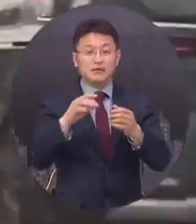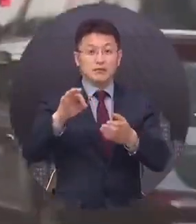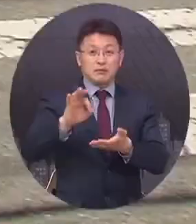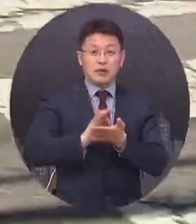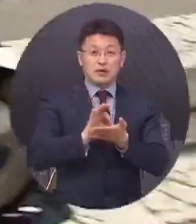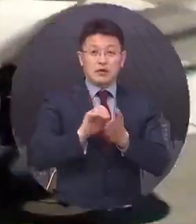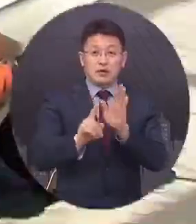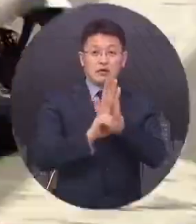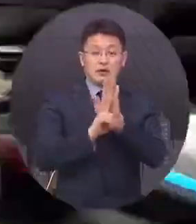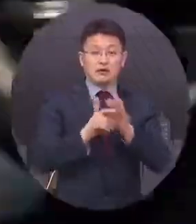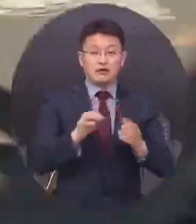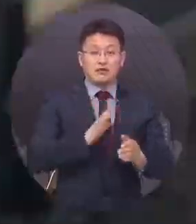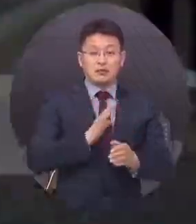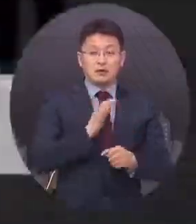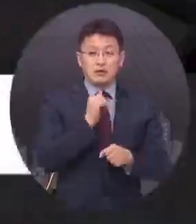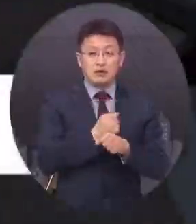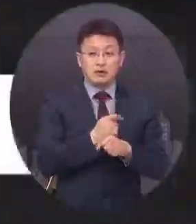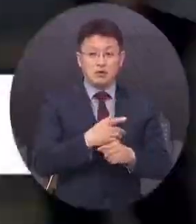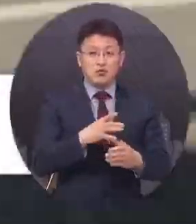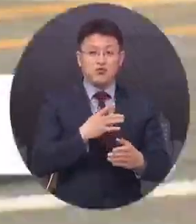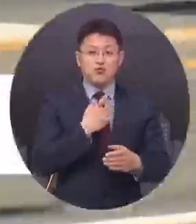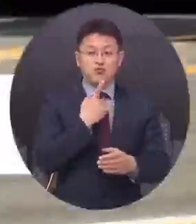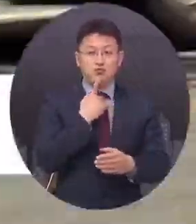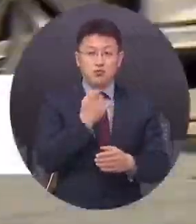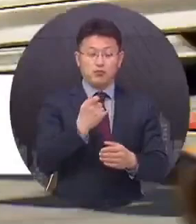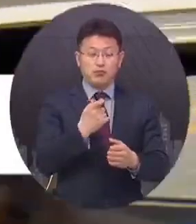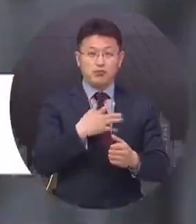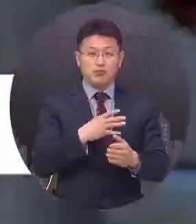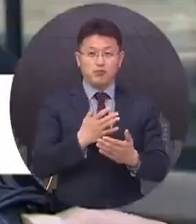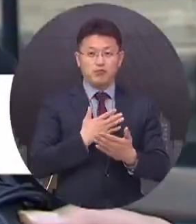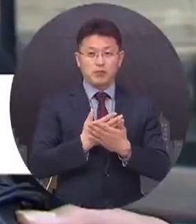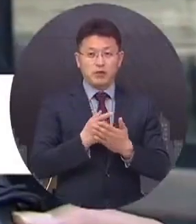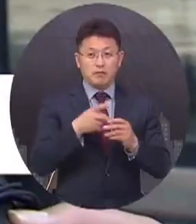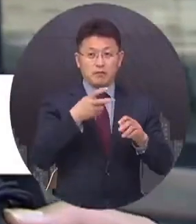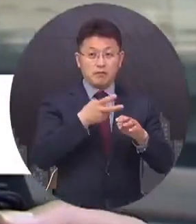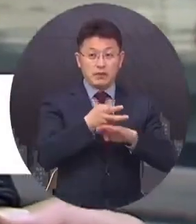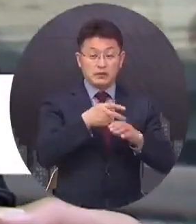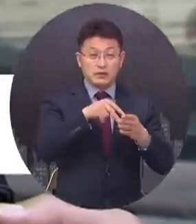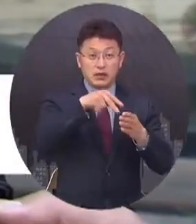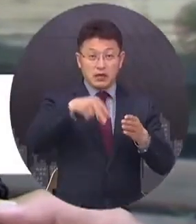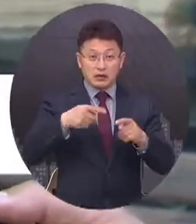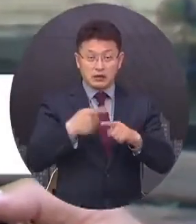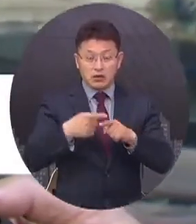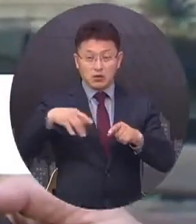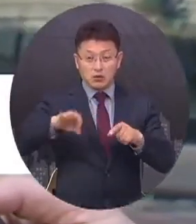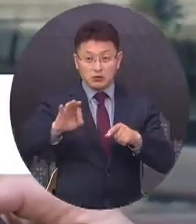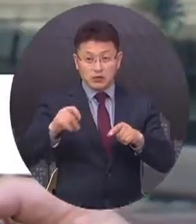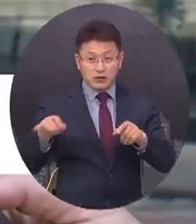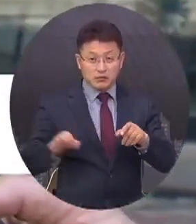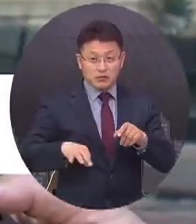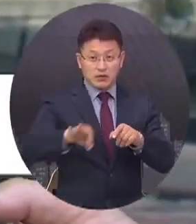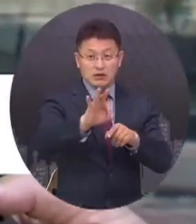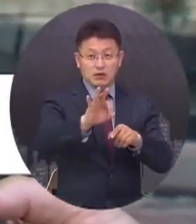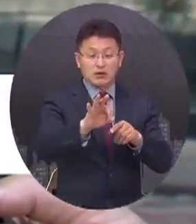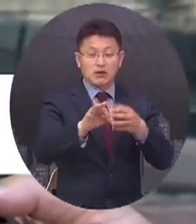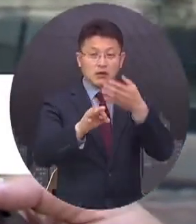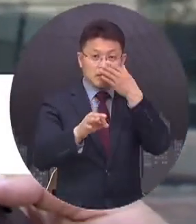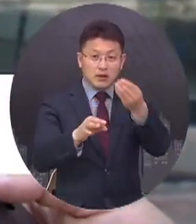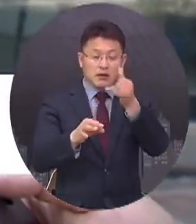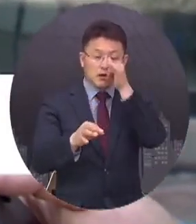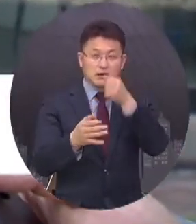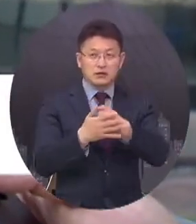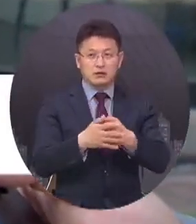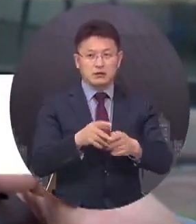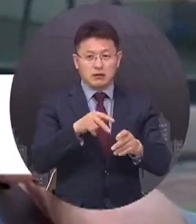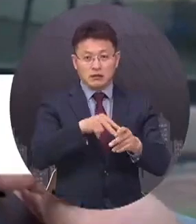오토바이에 불안합니다. 그냥 뭔가 위협적인 느낌? 버스 내리다가 이게 오토바이가 오는 경우도 몇 번 있어가지고 잘